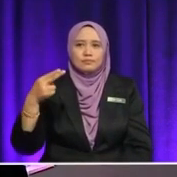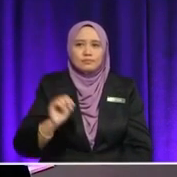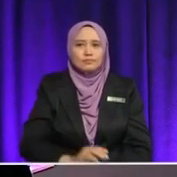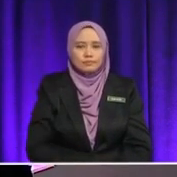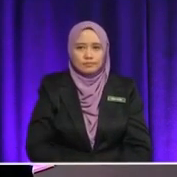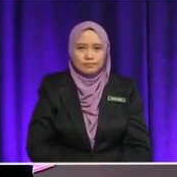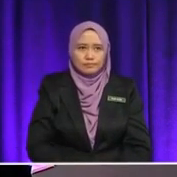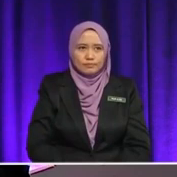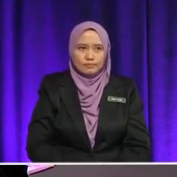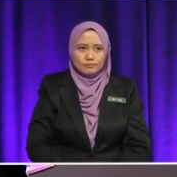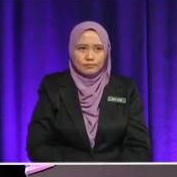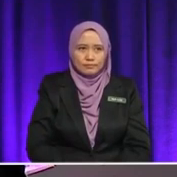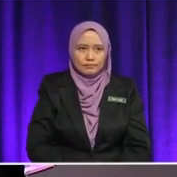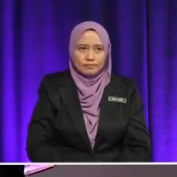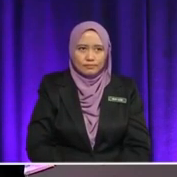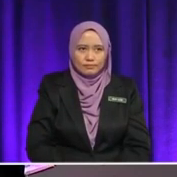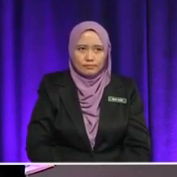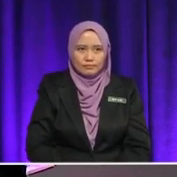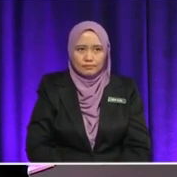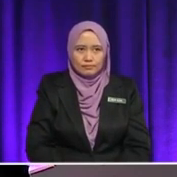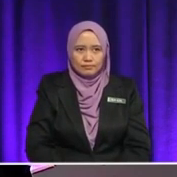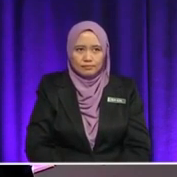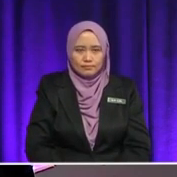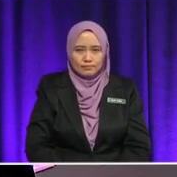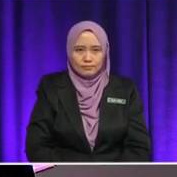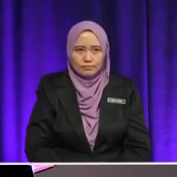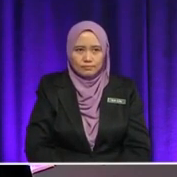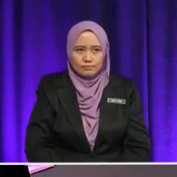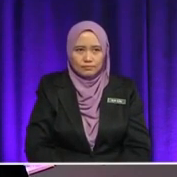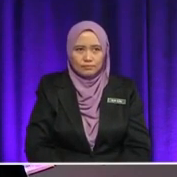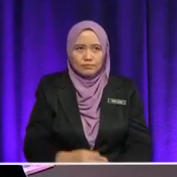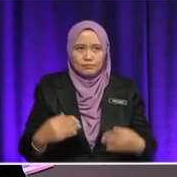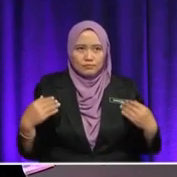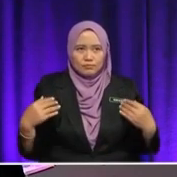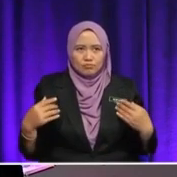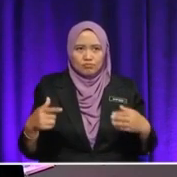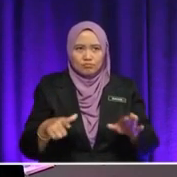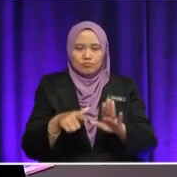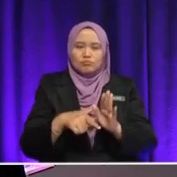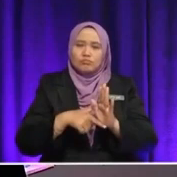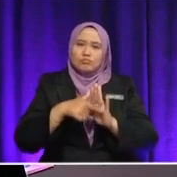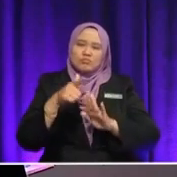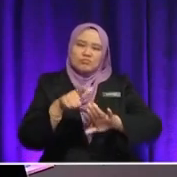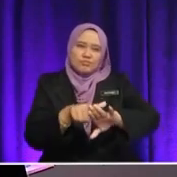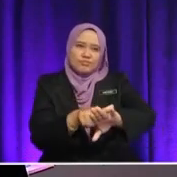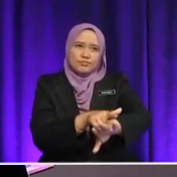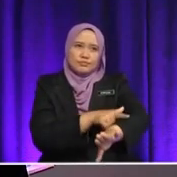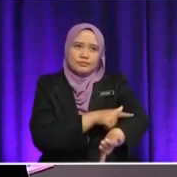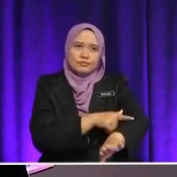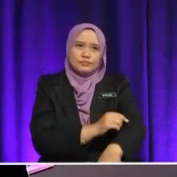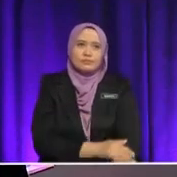Sabah kita lihat yang pertama pilih Raya awardees Abah berlaku lebih lewat berbanding tenar Ayo awal di